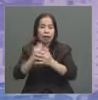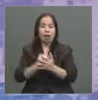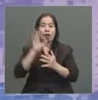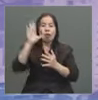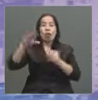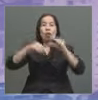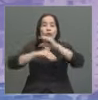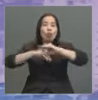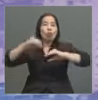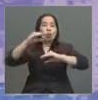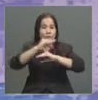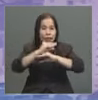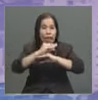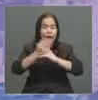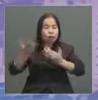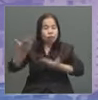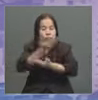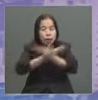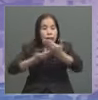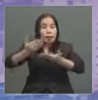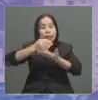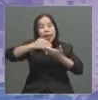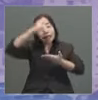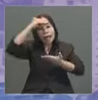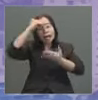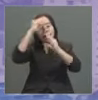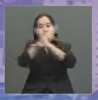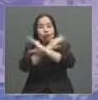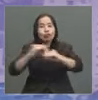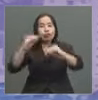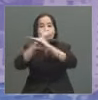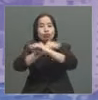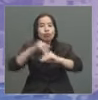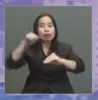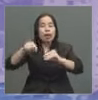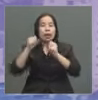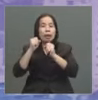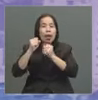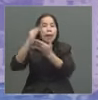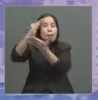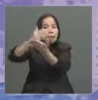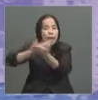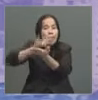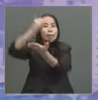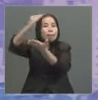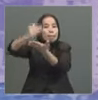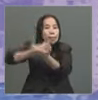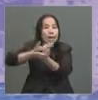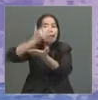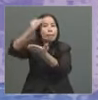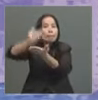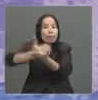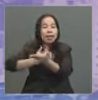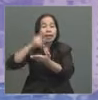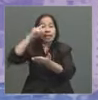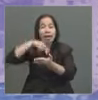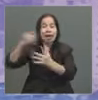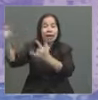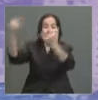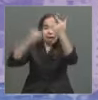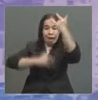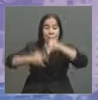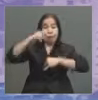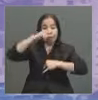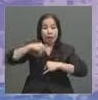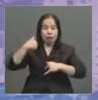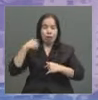AFS International มาโดยตลอดในการที่จะทยอยเอาน้องๆเหล่านี้กลับมาซึ่งผมเข้าใจดีว่า